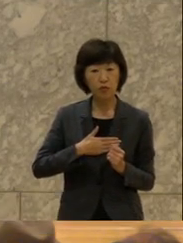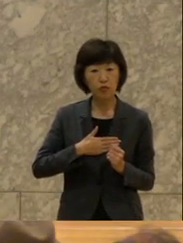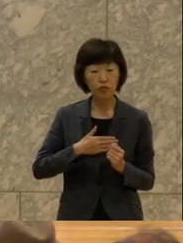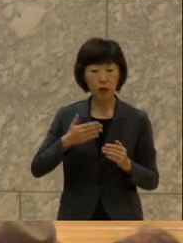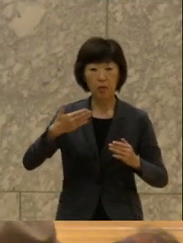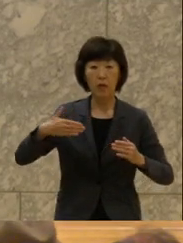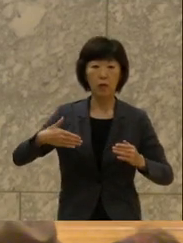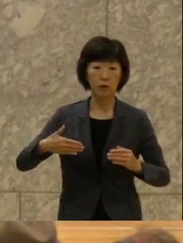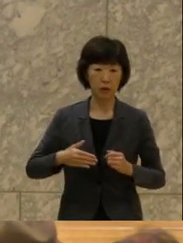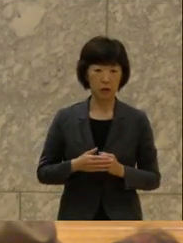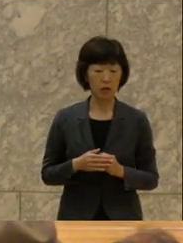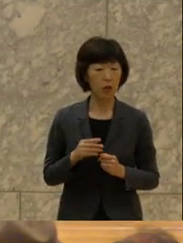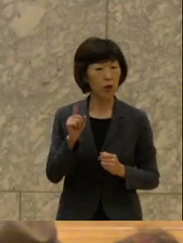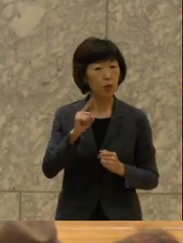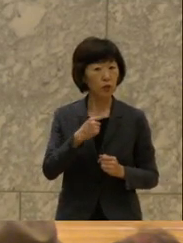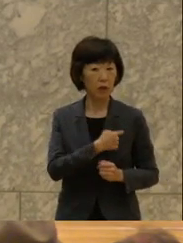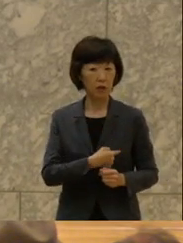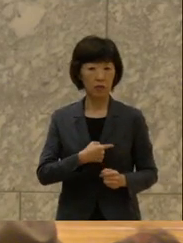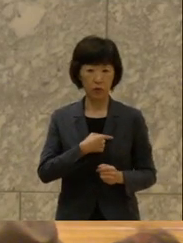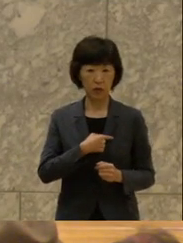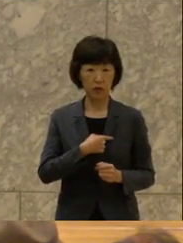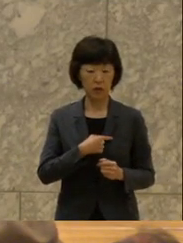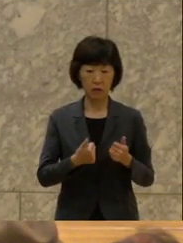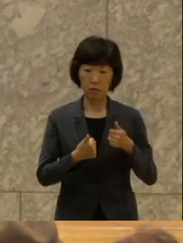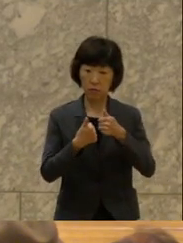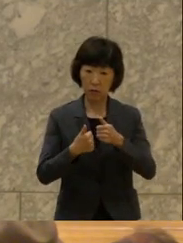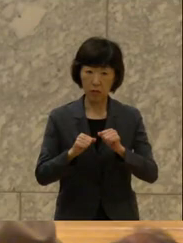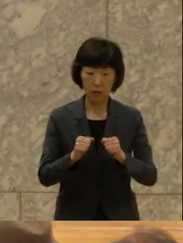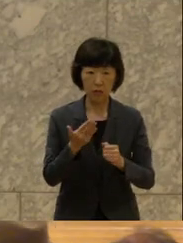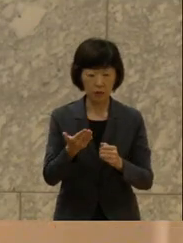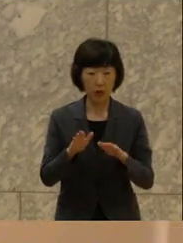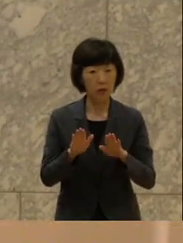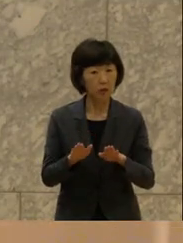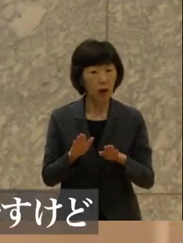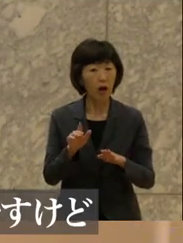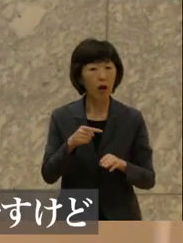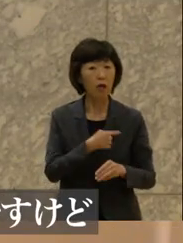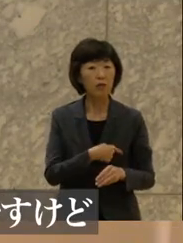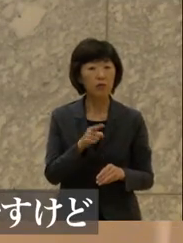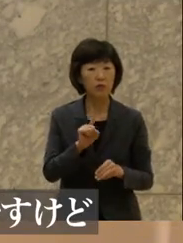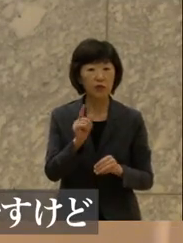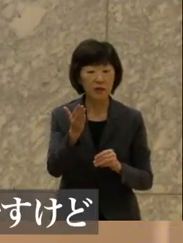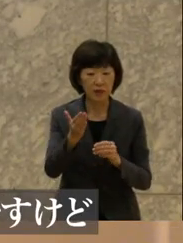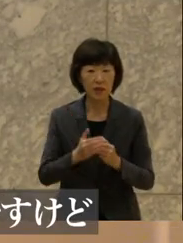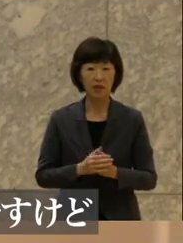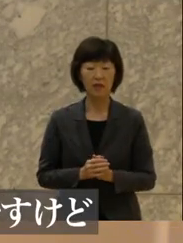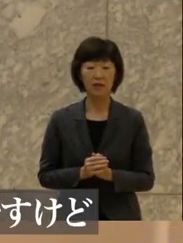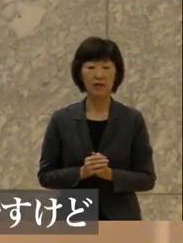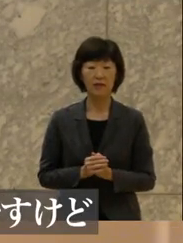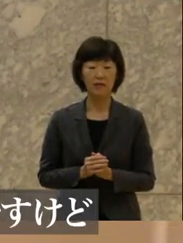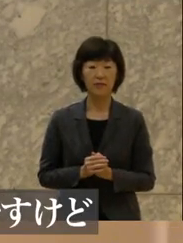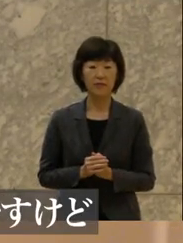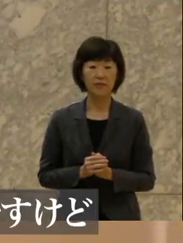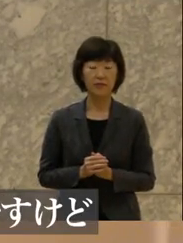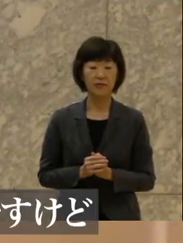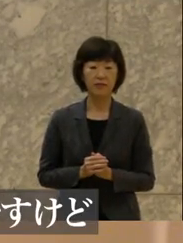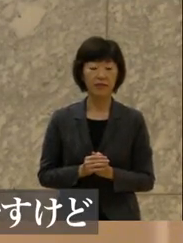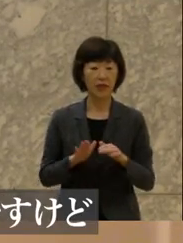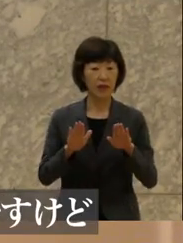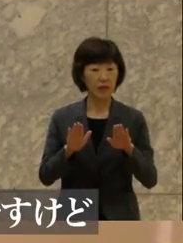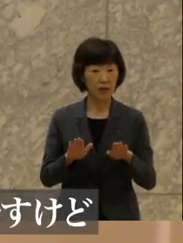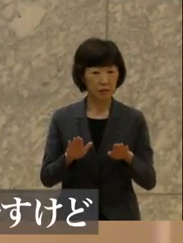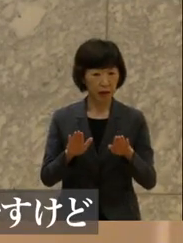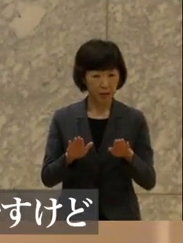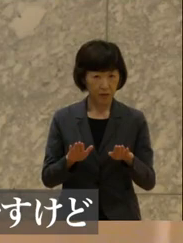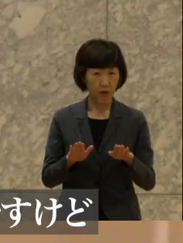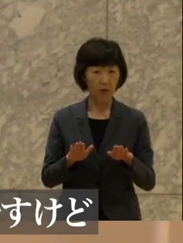よねどういう意識で今いるんですかねやっぱり今もその